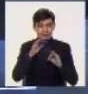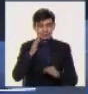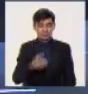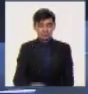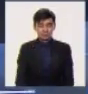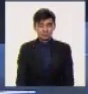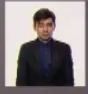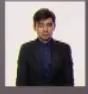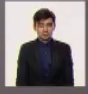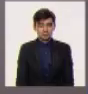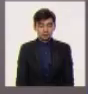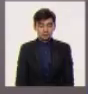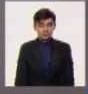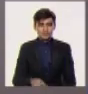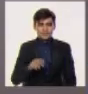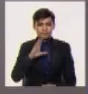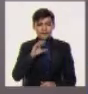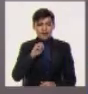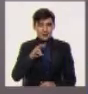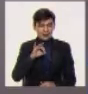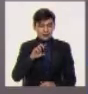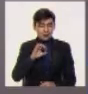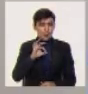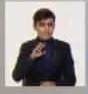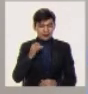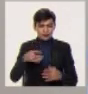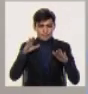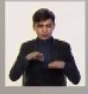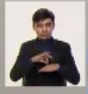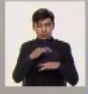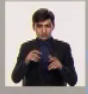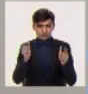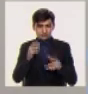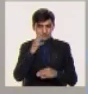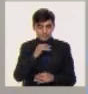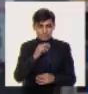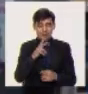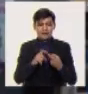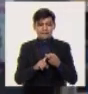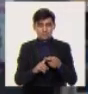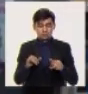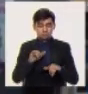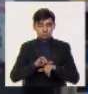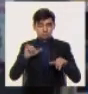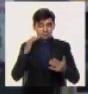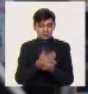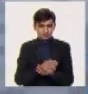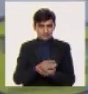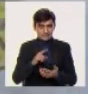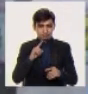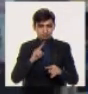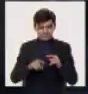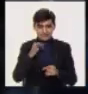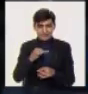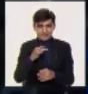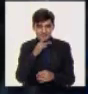коллеги. Великобритания на грани жесткого локдауна. Число новых заражений коронавирусом продолжает стремительно расти. Только за